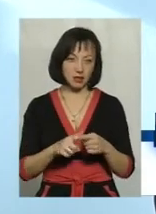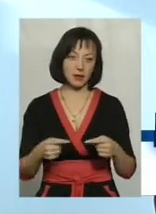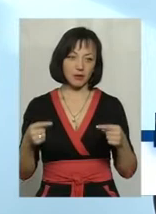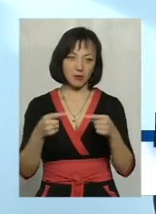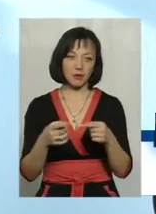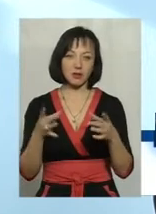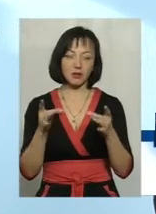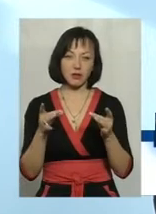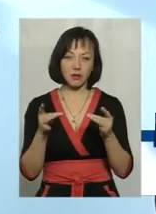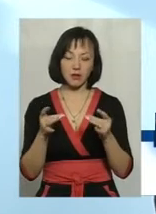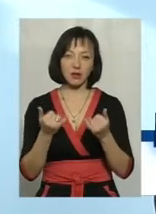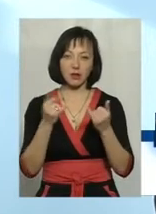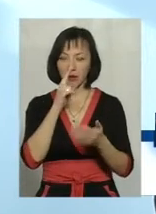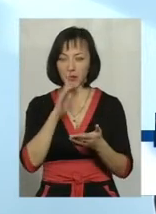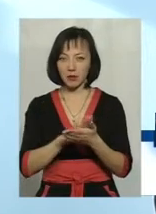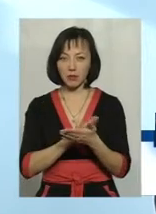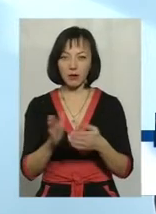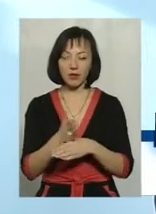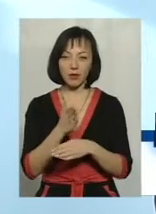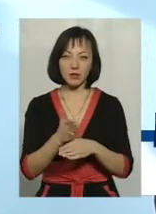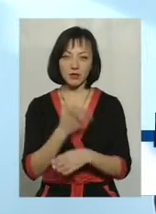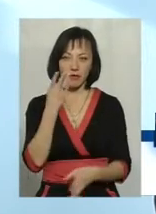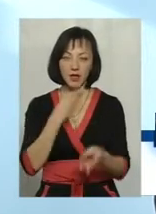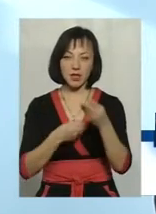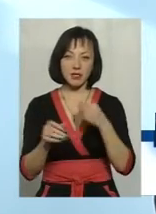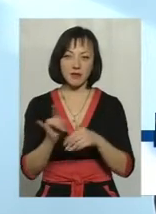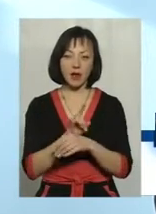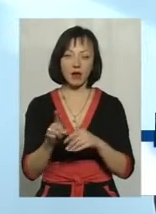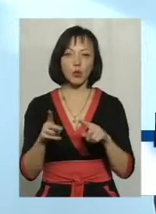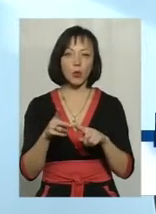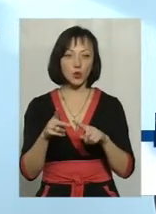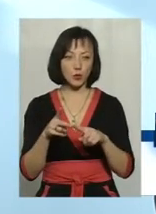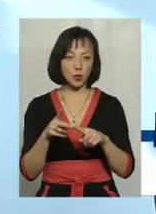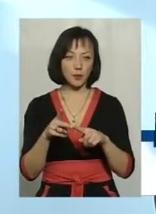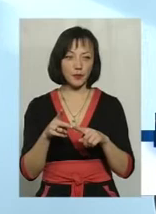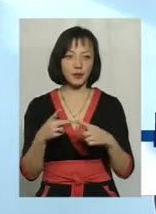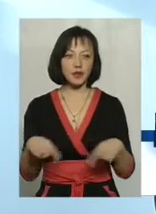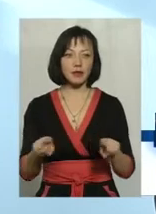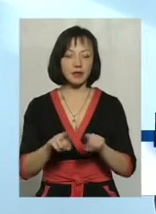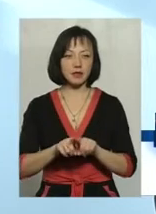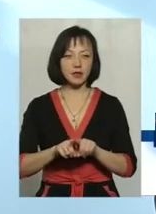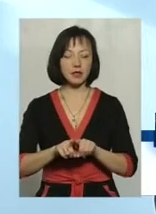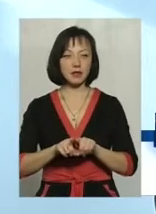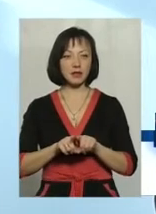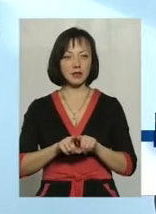для підпільного виробництва фальсифікату. По-друге, все-таки ми маємо